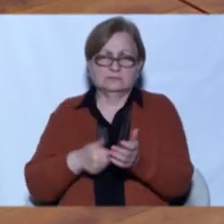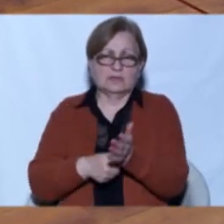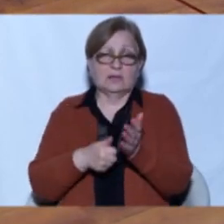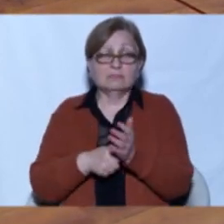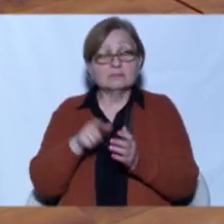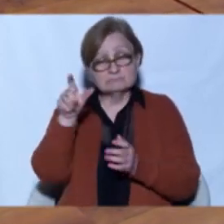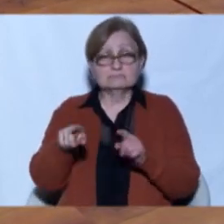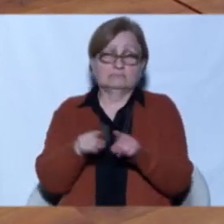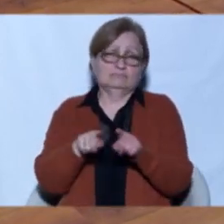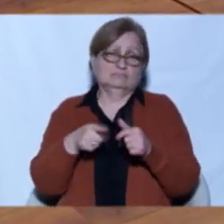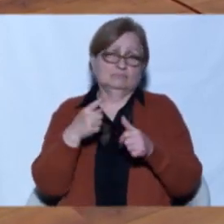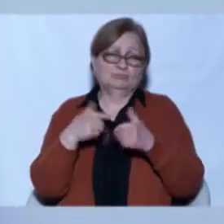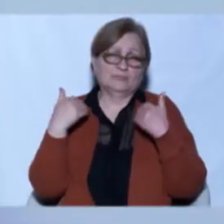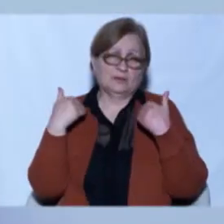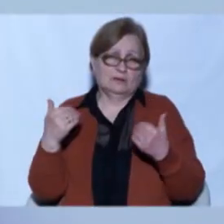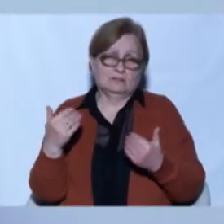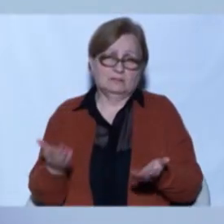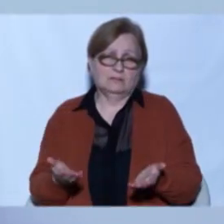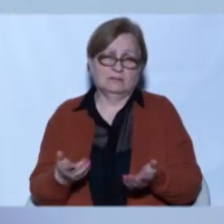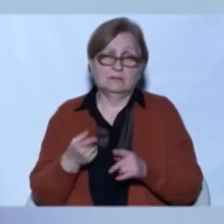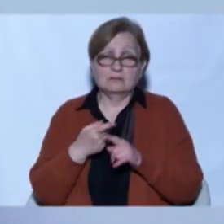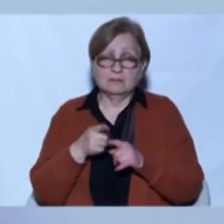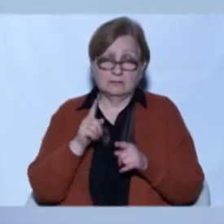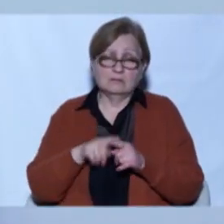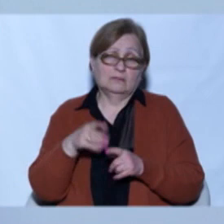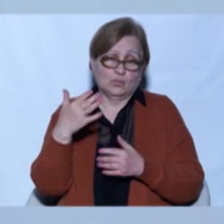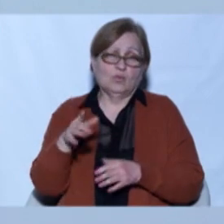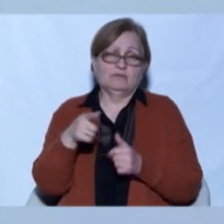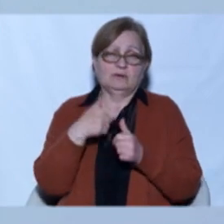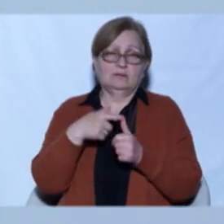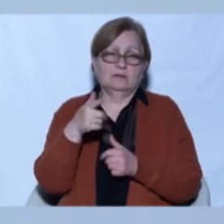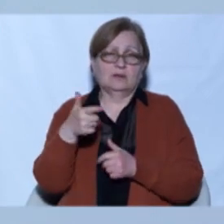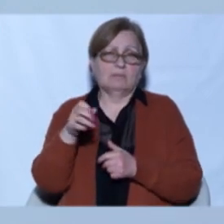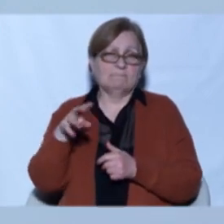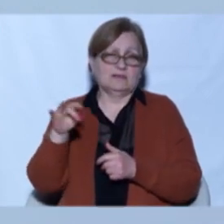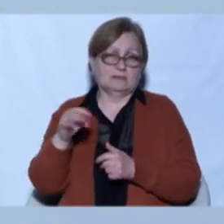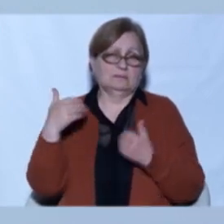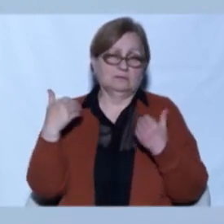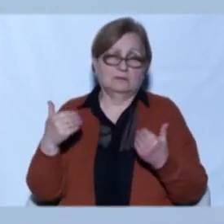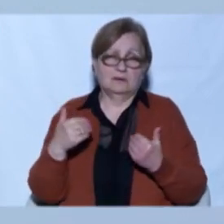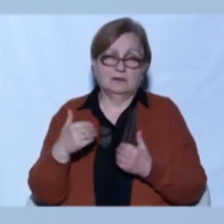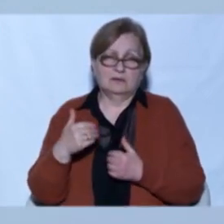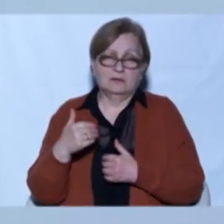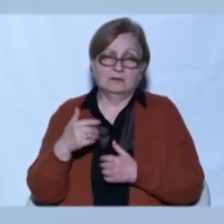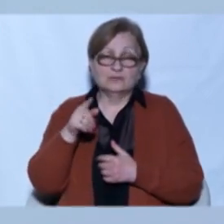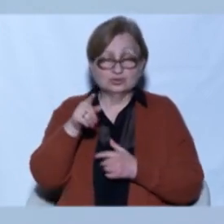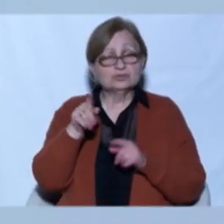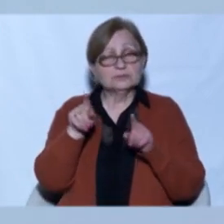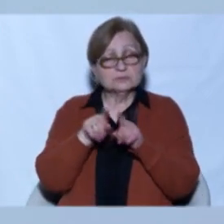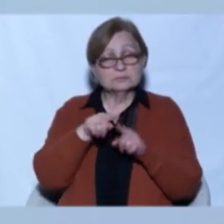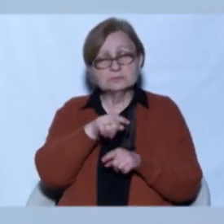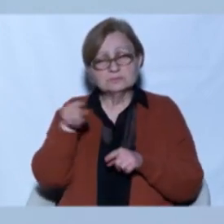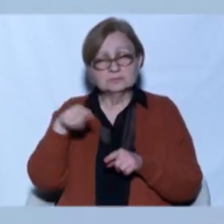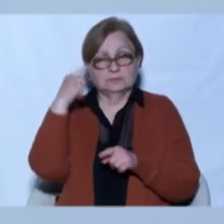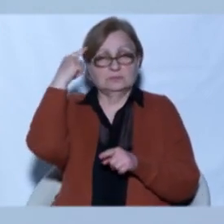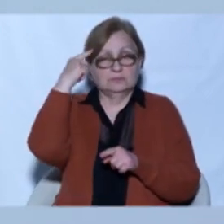წილ პასუხისმგებლობას ასრულებდეს და ამითაც ის იყოს გმირი. მნიშვნელოვანია რომ შენ დაფიქრდი ამ ყველაფერზე და